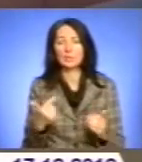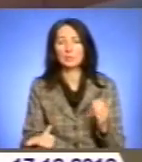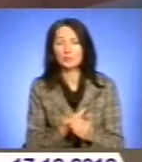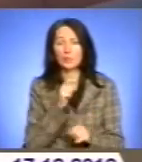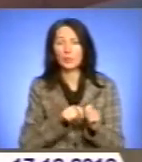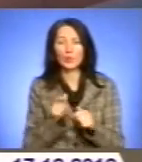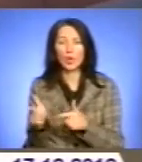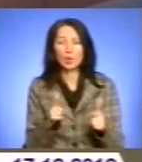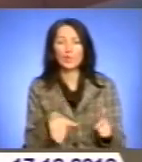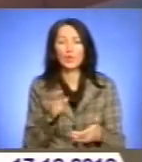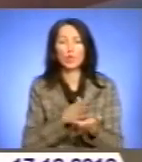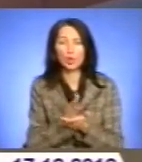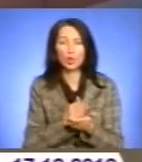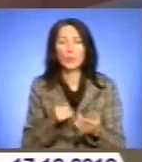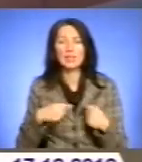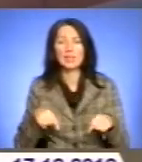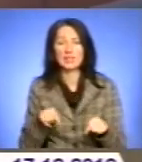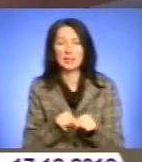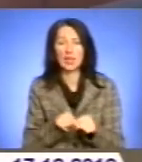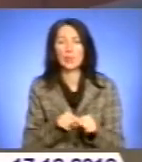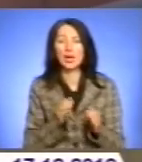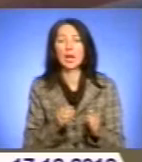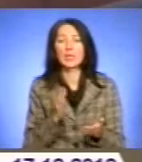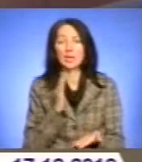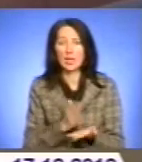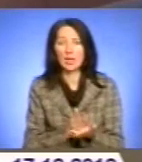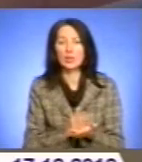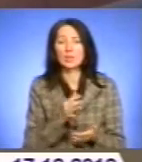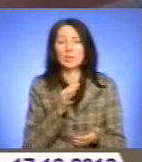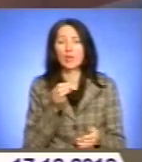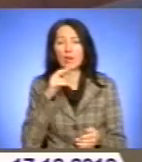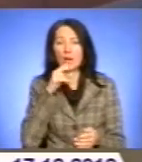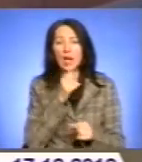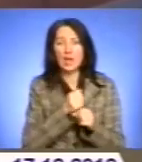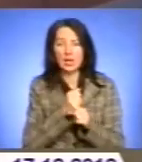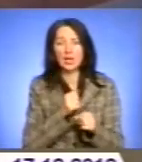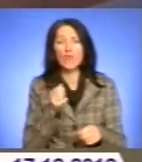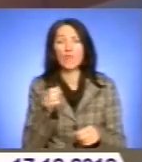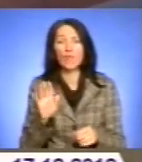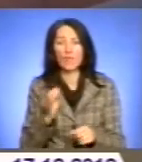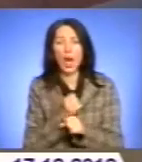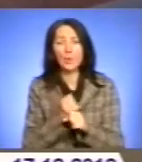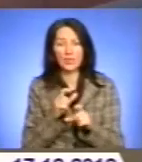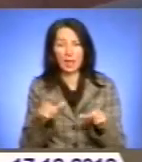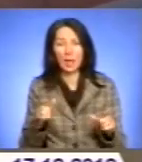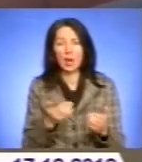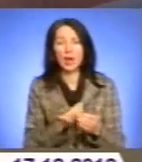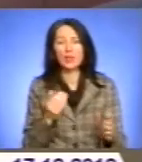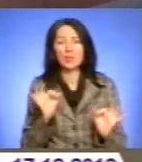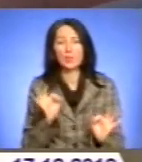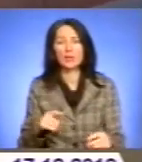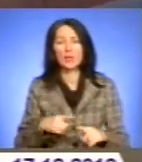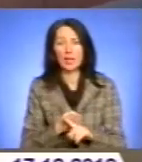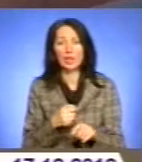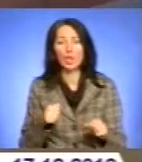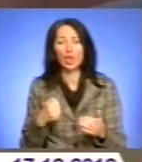систем, вітрем комплектів до наявності сезонних ліків в аптечних мережах, від справності техніки до